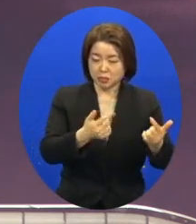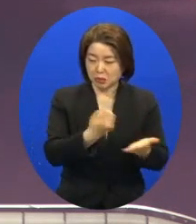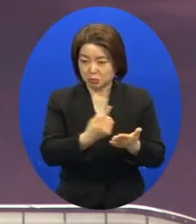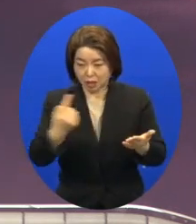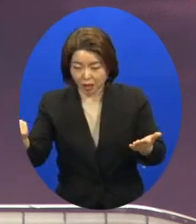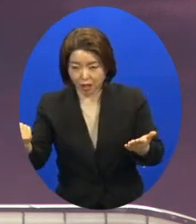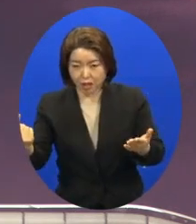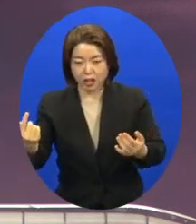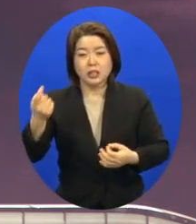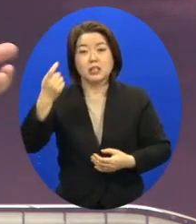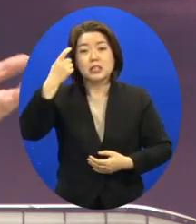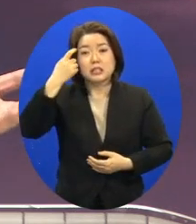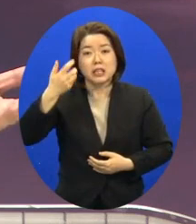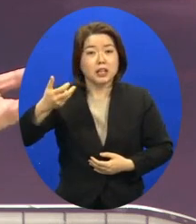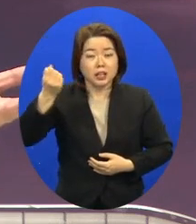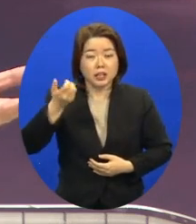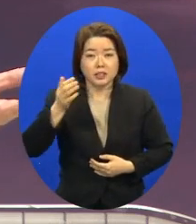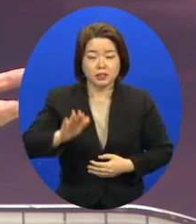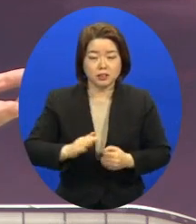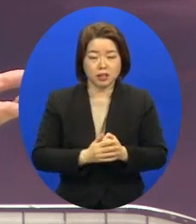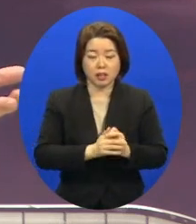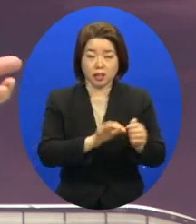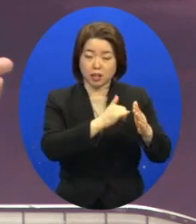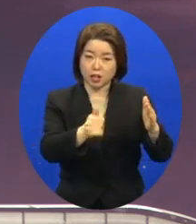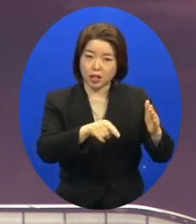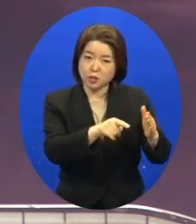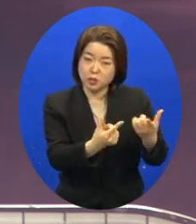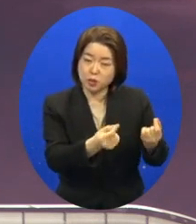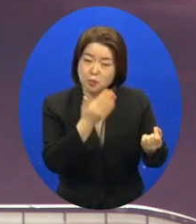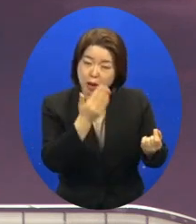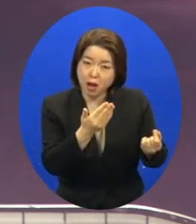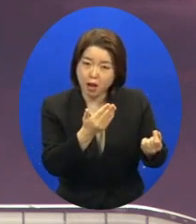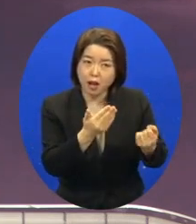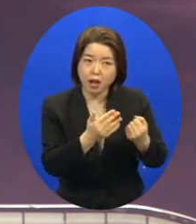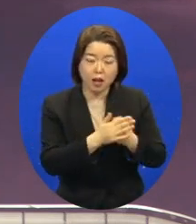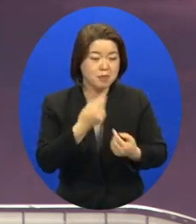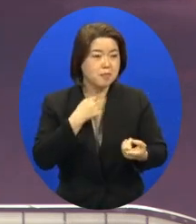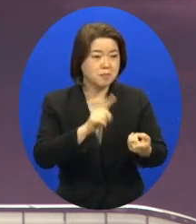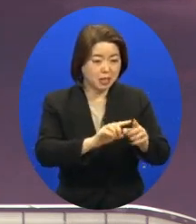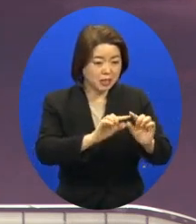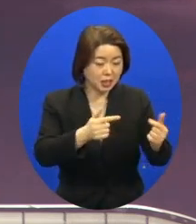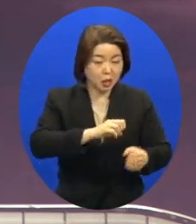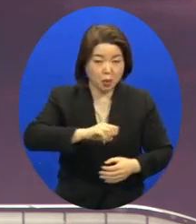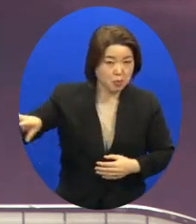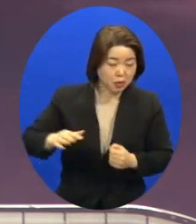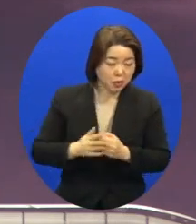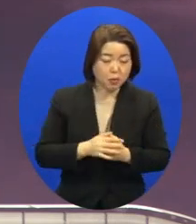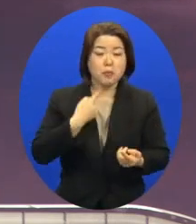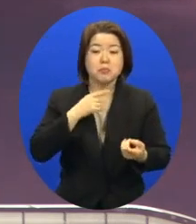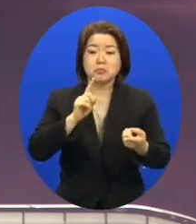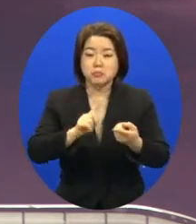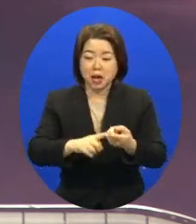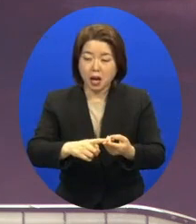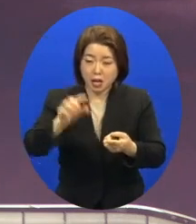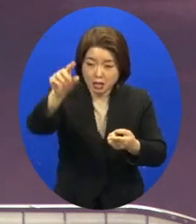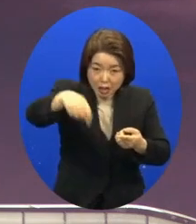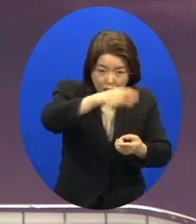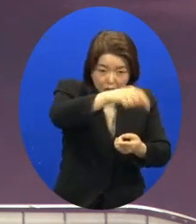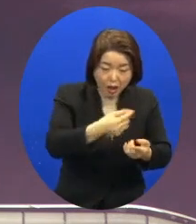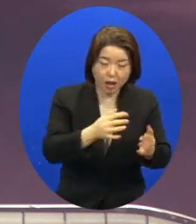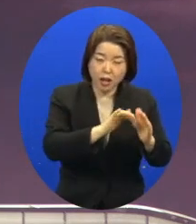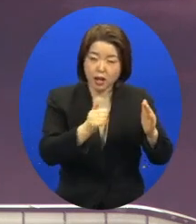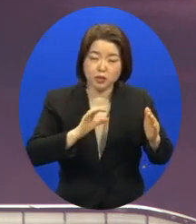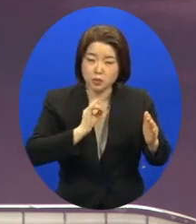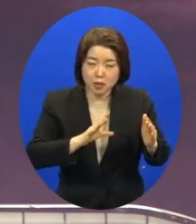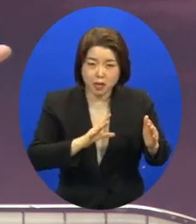생각했는데 가족이 그렇게 할 수 있습니까? 가족이 마음에 안 든다고 버리고 마음에 드는 사람하고 가족이고 이럴 수